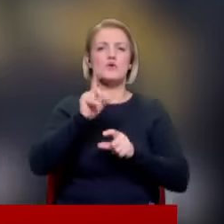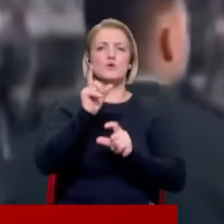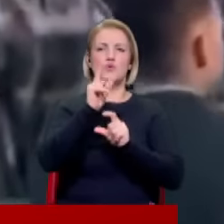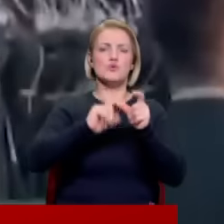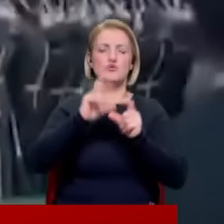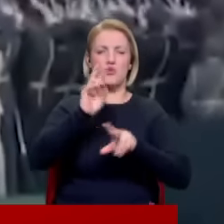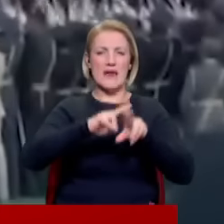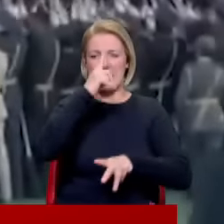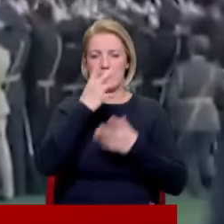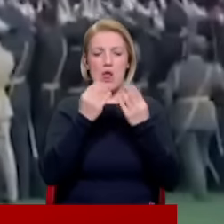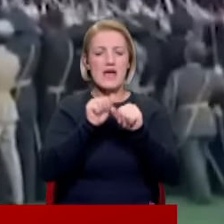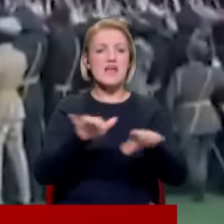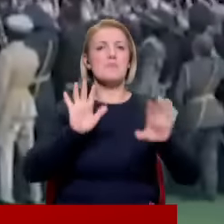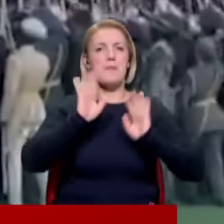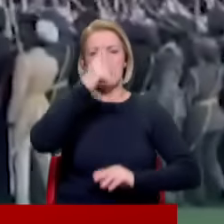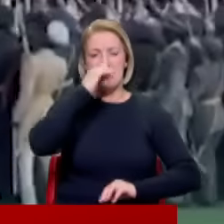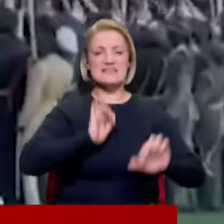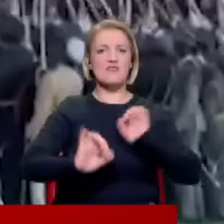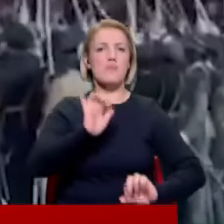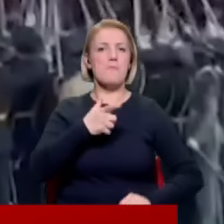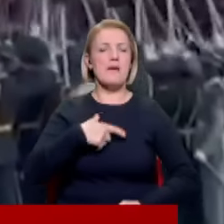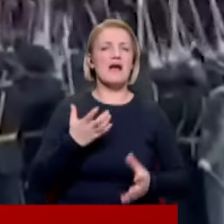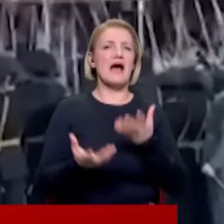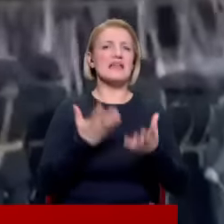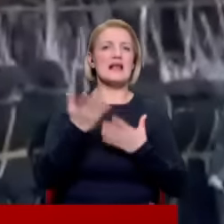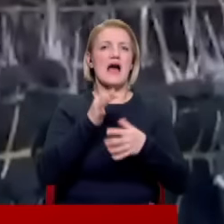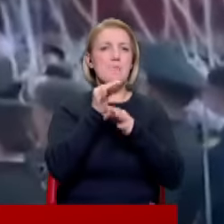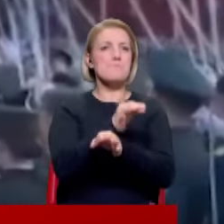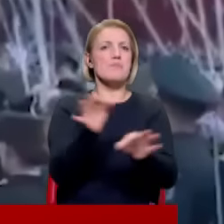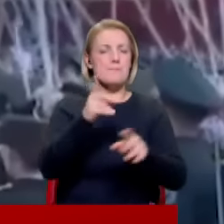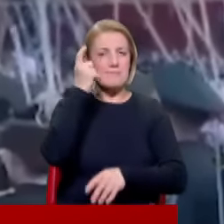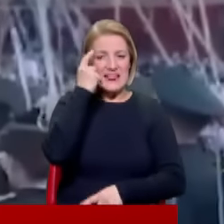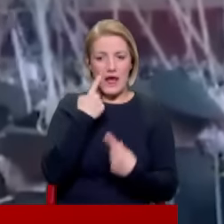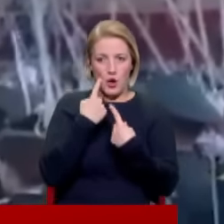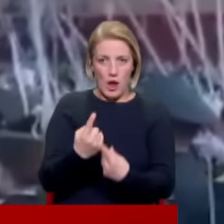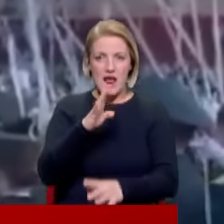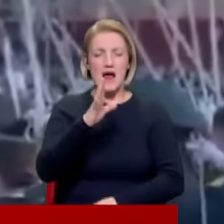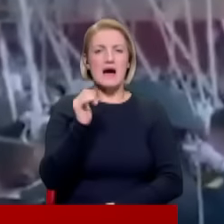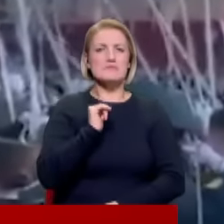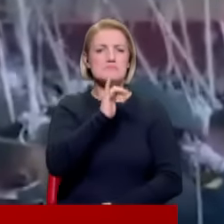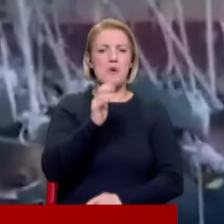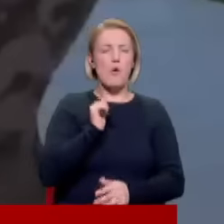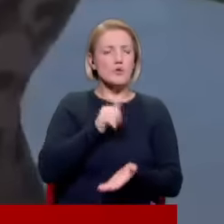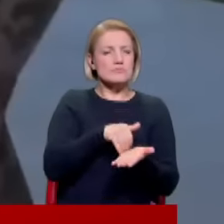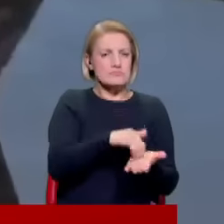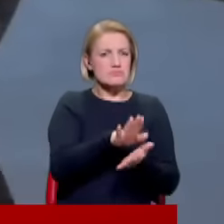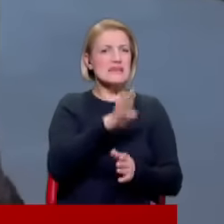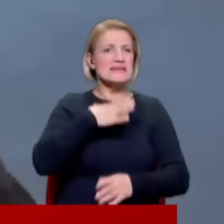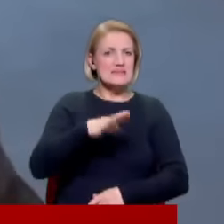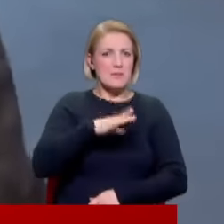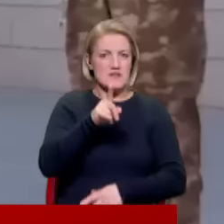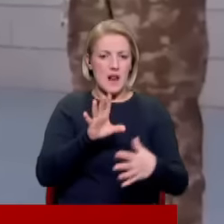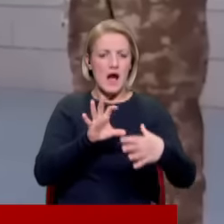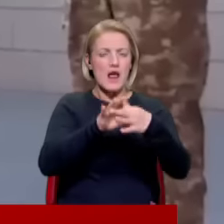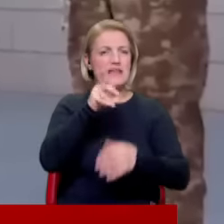olarak yayınlanmayan ama Milli Savunma Bakanlığı kaynakları diye haberleştirilen bilgiye dayanarak teğmenlerin ordudan ihracının